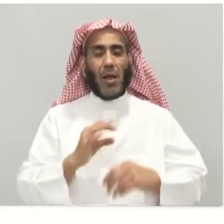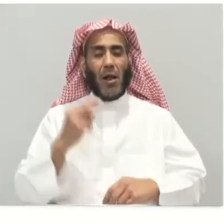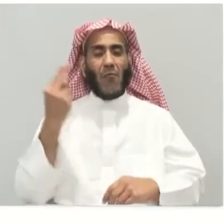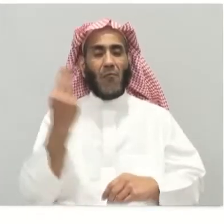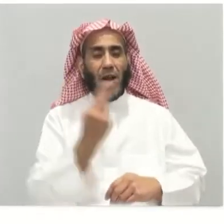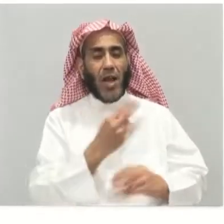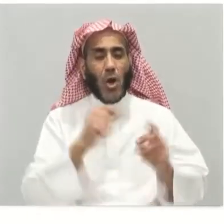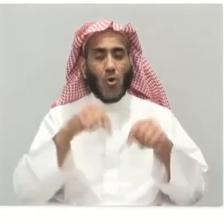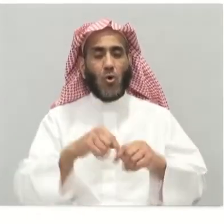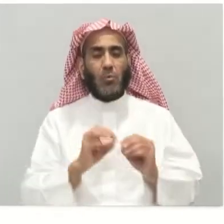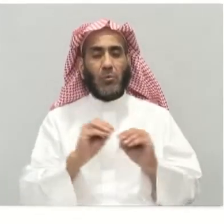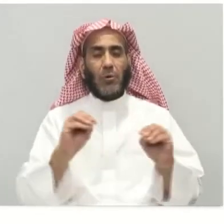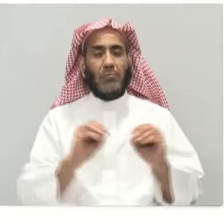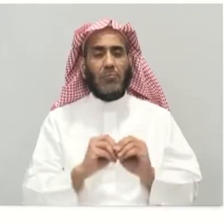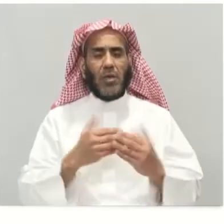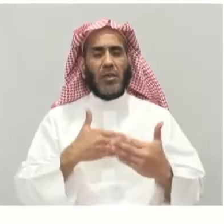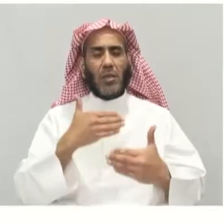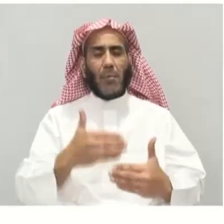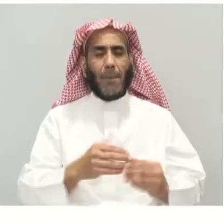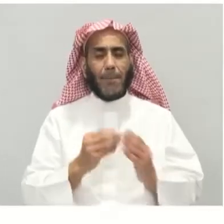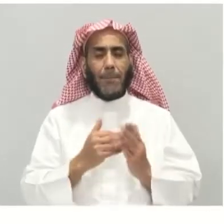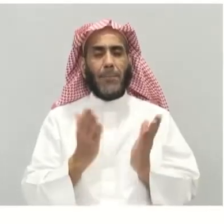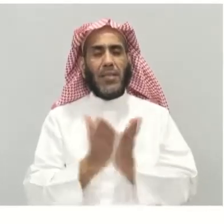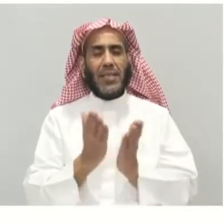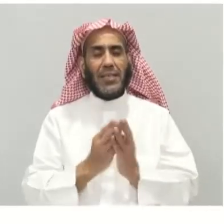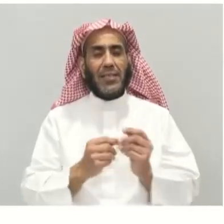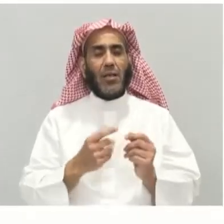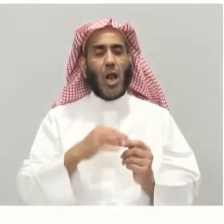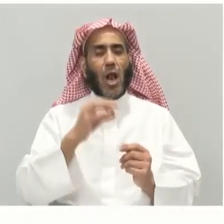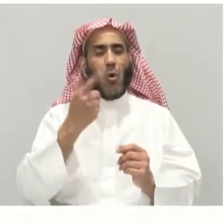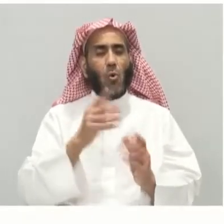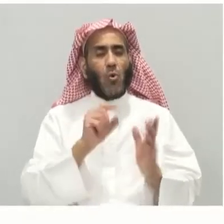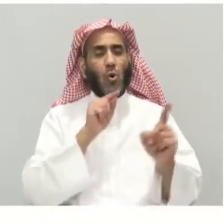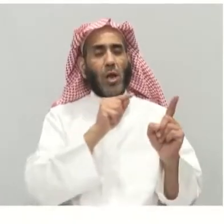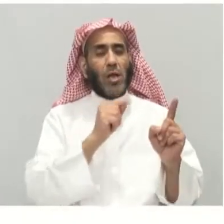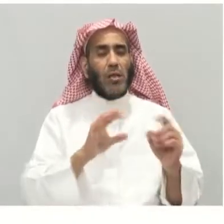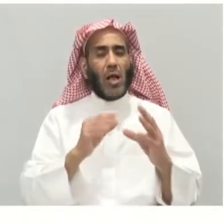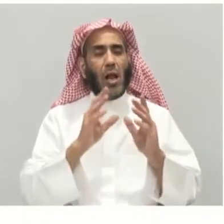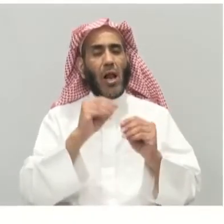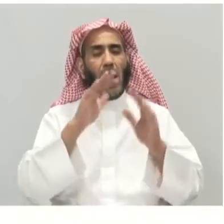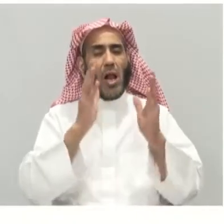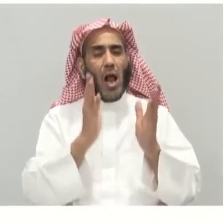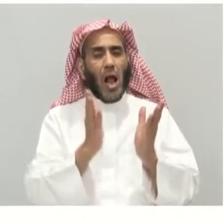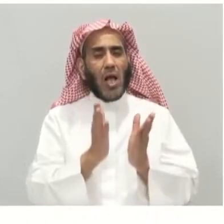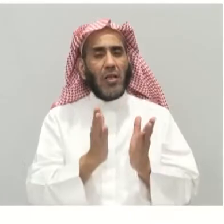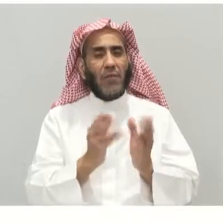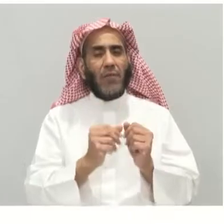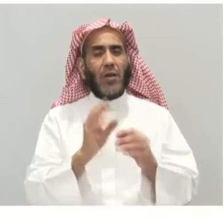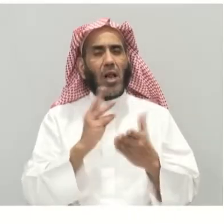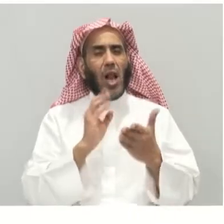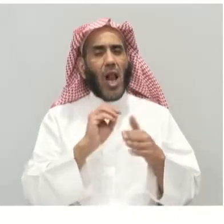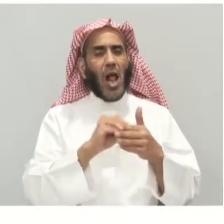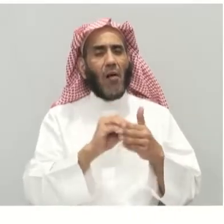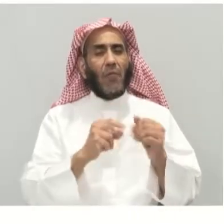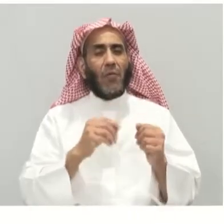هناخذ مستكمل ما تبقى من درس ان هويه الخزف العربيه ذكرنا وتعلمنا عده امور في الحصص